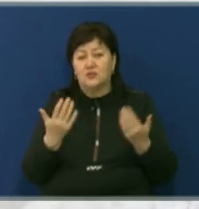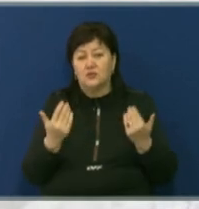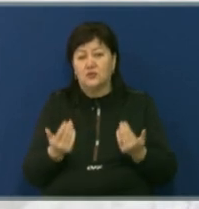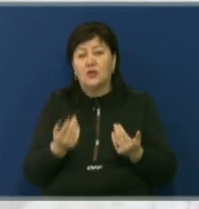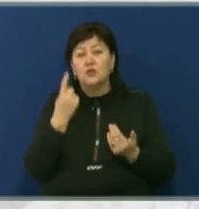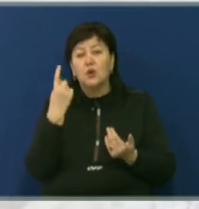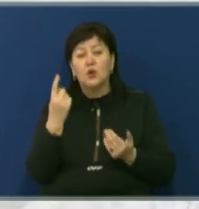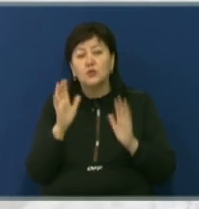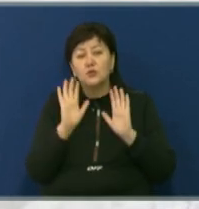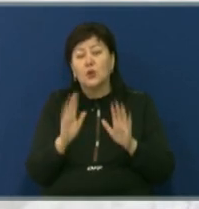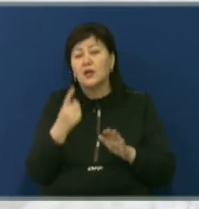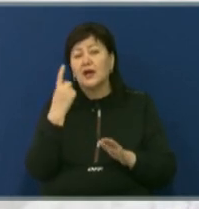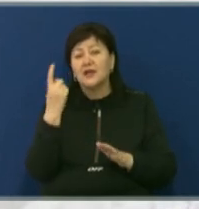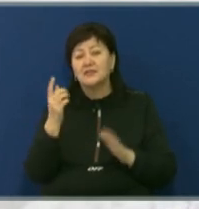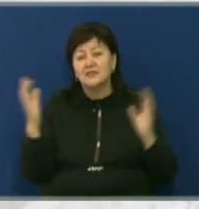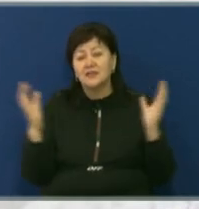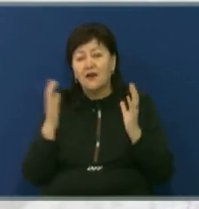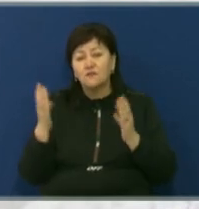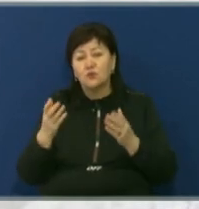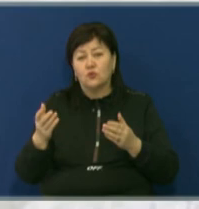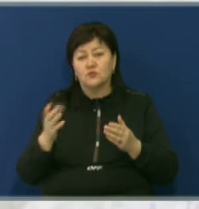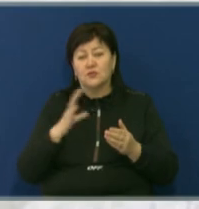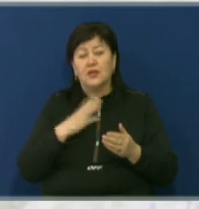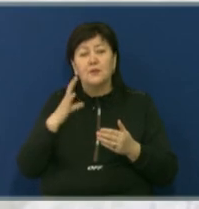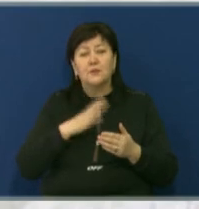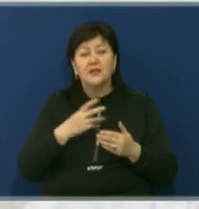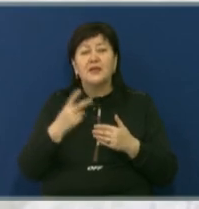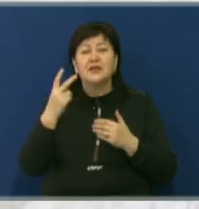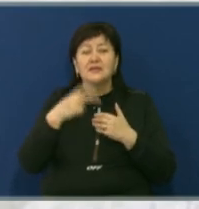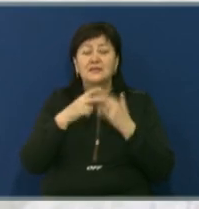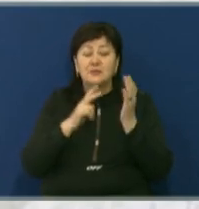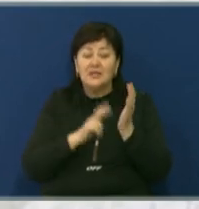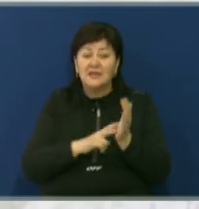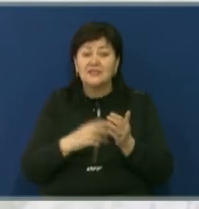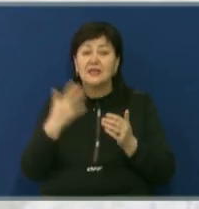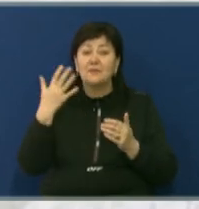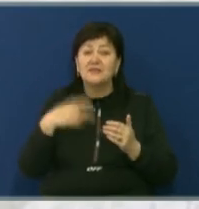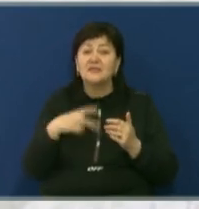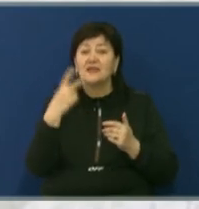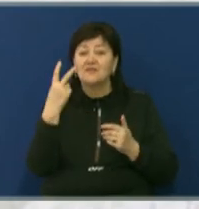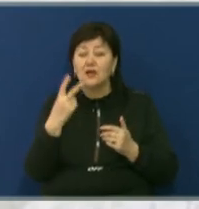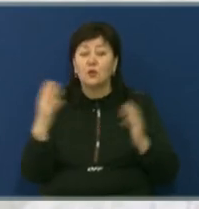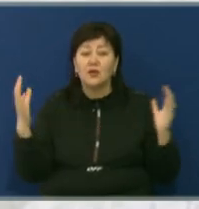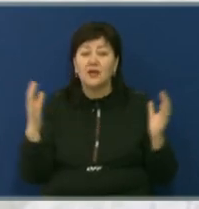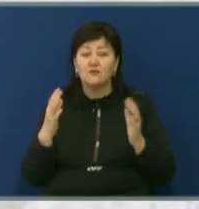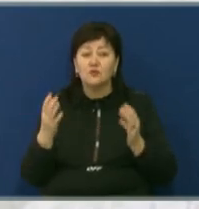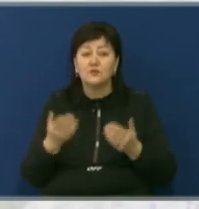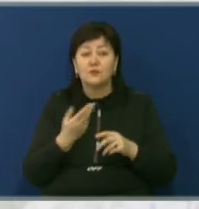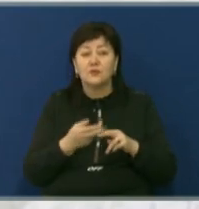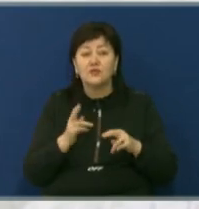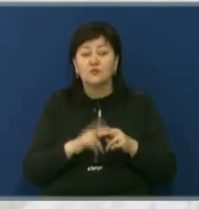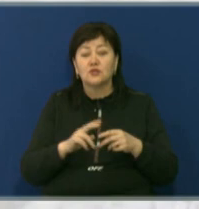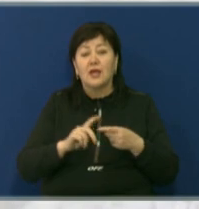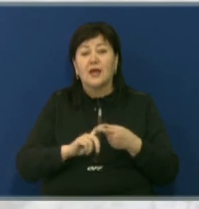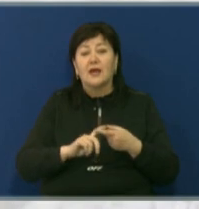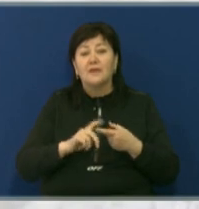жалғыз 29-шы бағыт қана жүреді. Бұрын 17-52-ші автобустар жүретін, ол бізге ыңғайлы болды. Өйткені 17-ші бағытпен